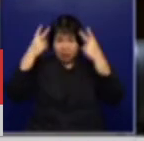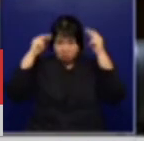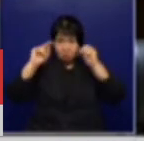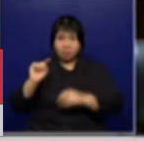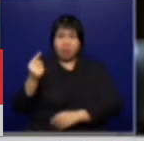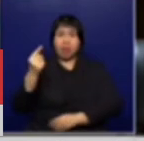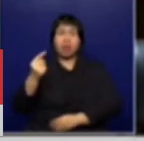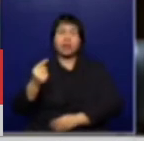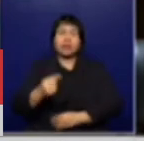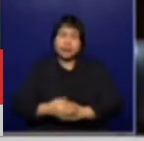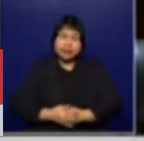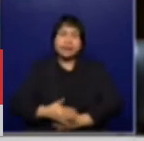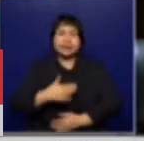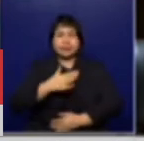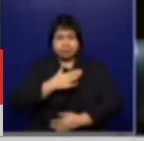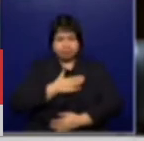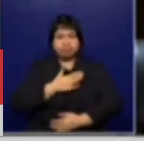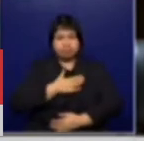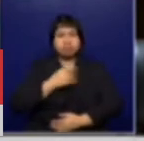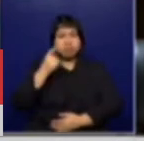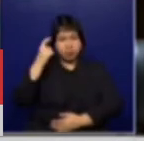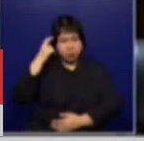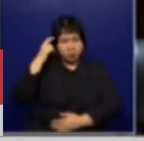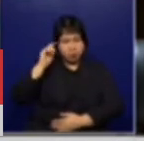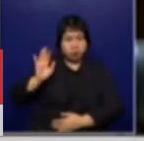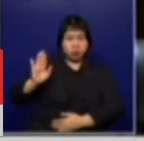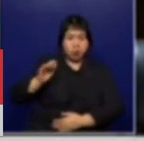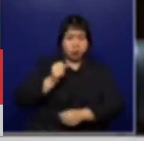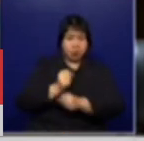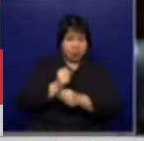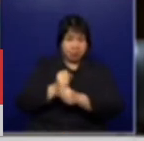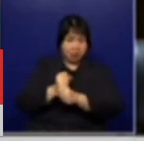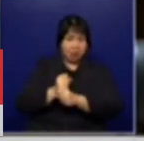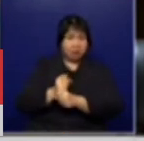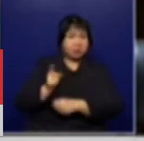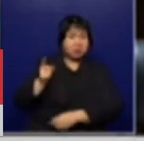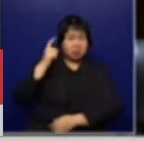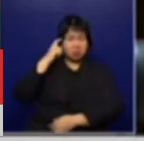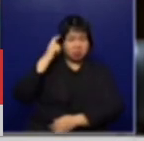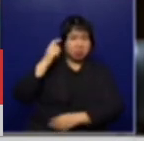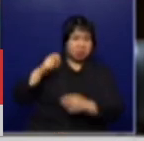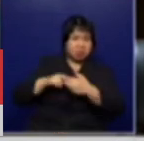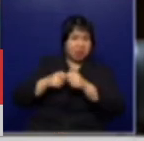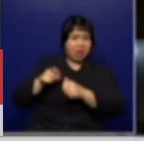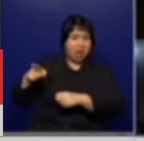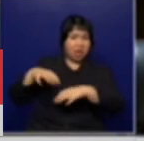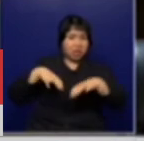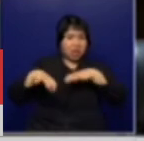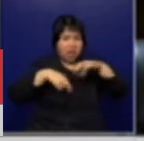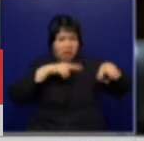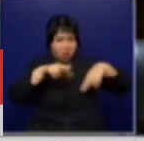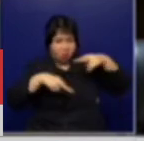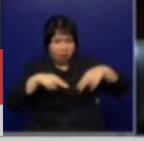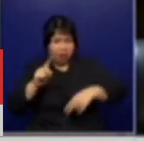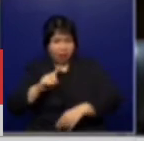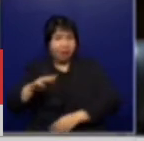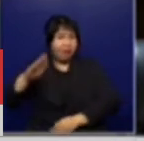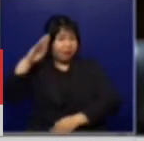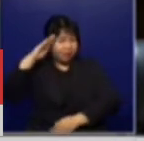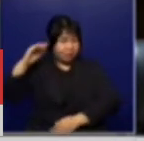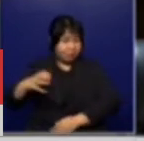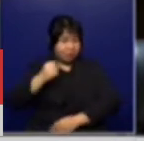แต่ดิฉันไม่กังขาถึงการบริหารราชการแผ่นดินของพลเอกประยุทธ์เลยแม้แต่น้อยค่ะตั้งแต่การทำรัฐประหาร